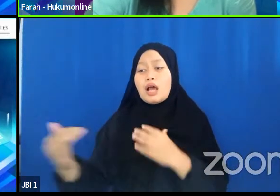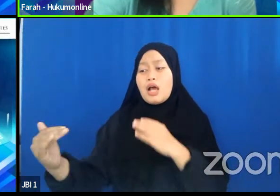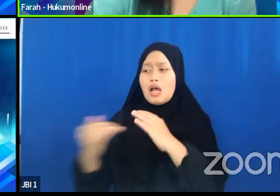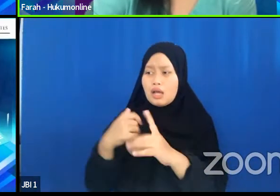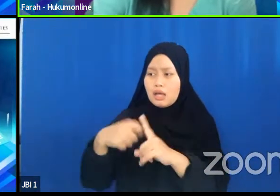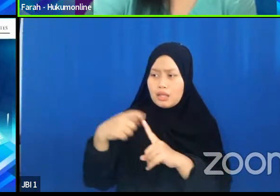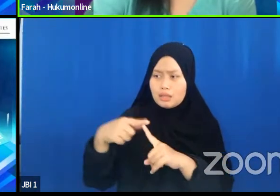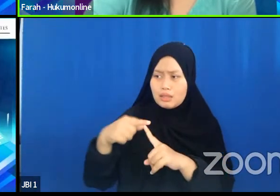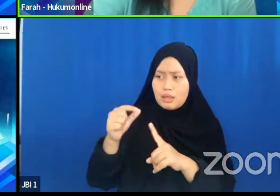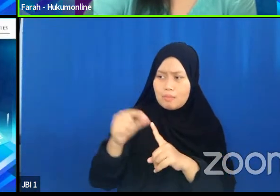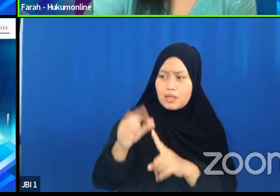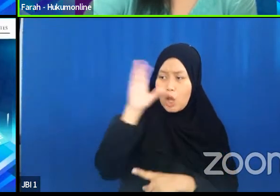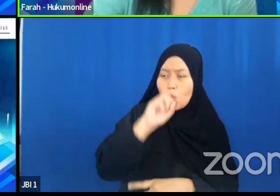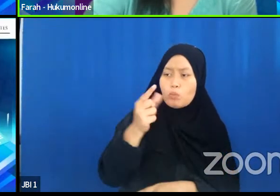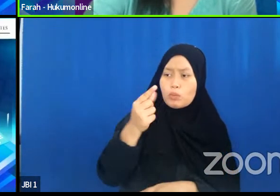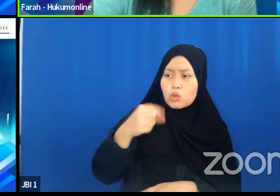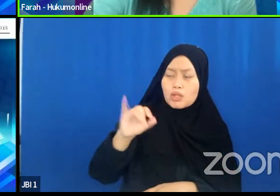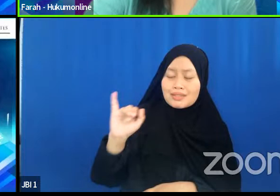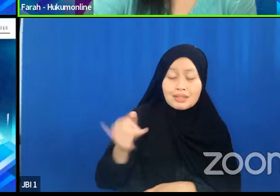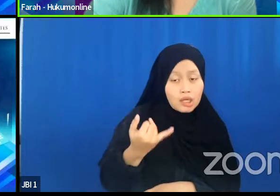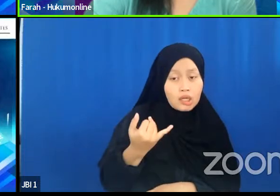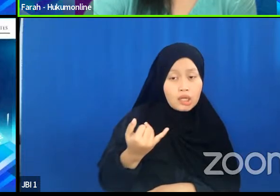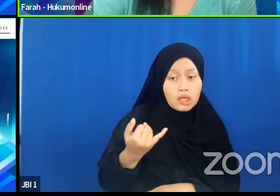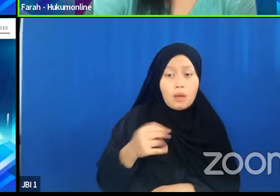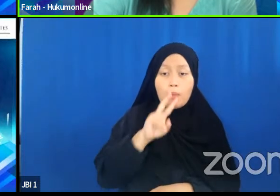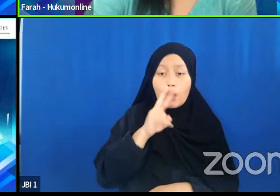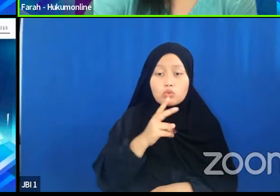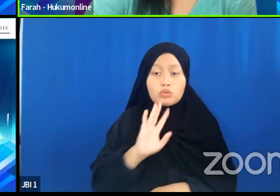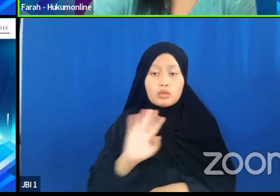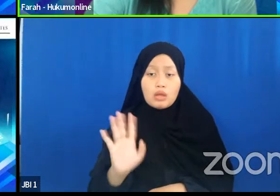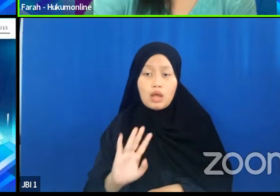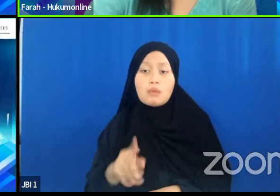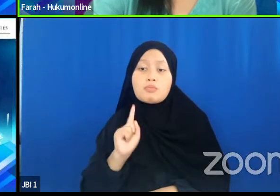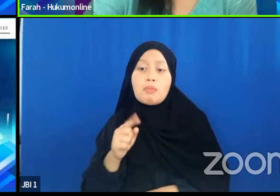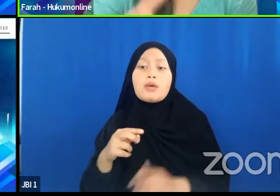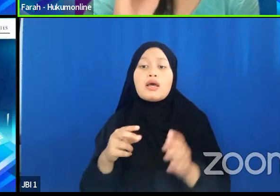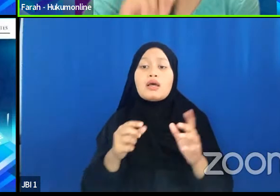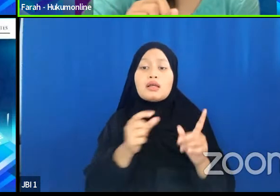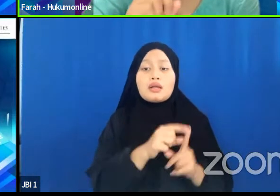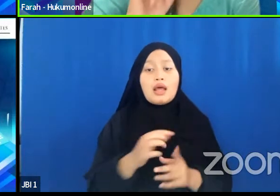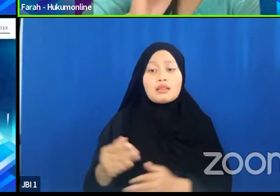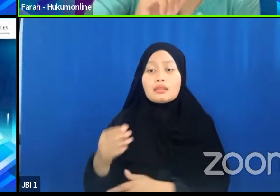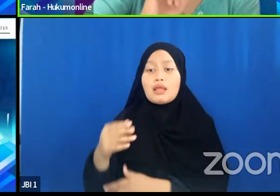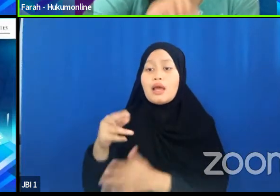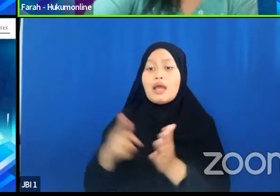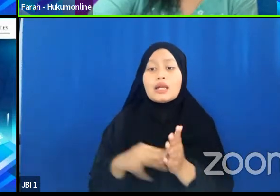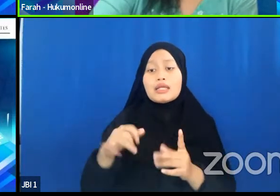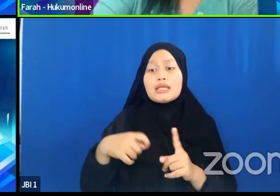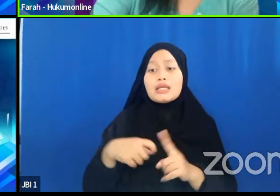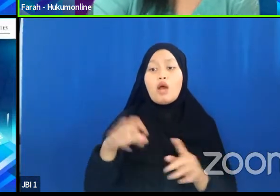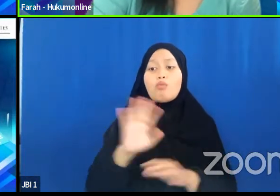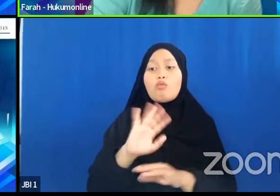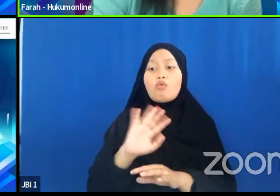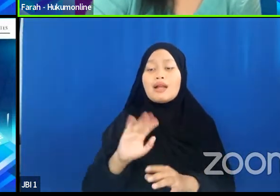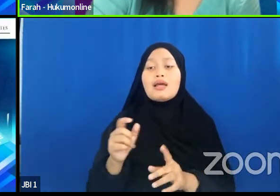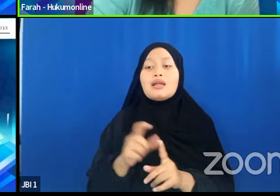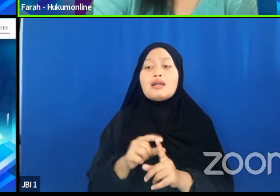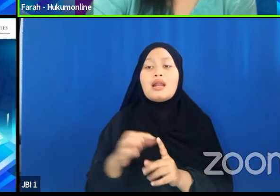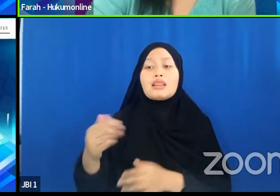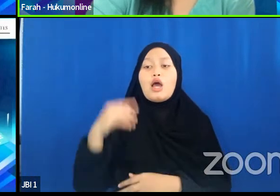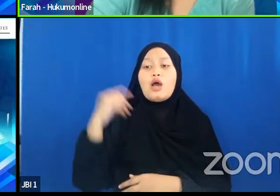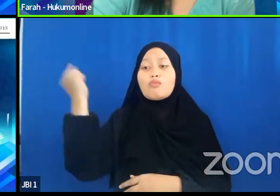KTP palsu mengingat dengan saat ini data NIK bukan merupakan data publik yang bisa diakses oleh umum